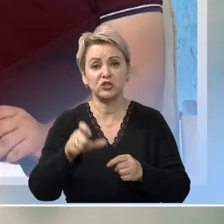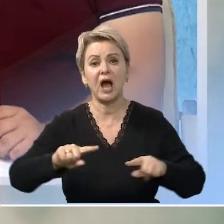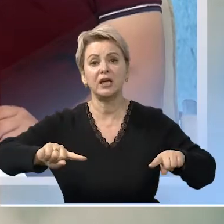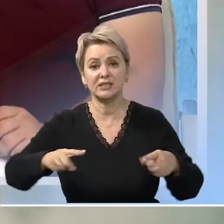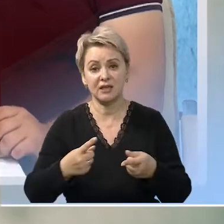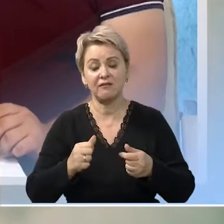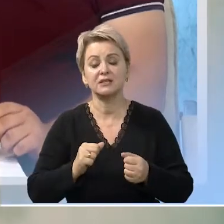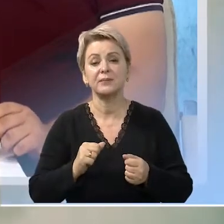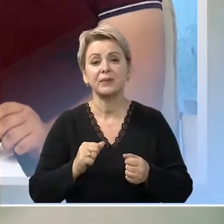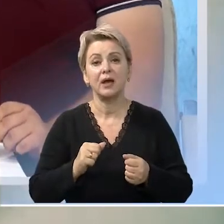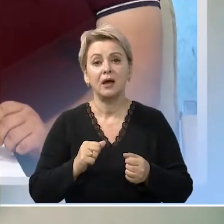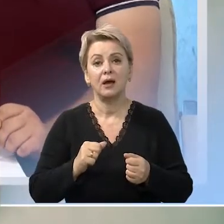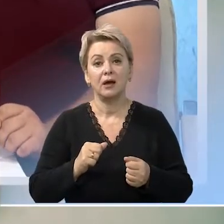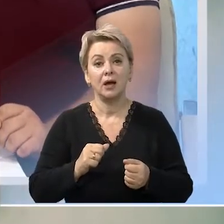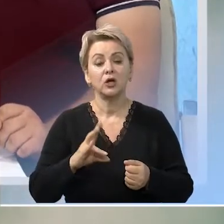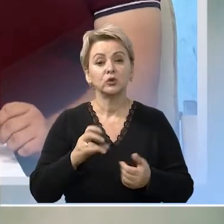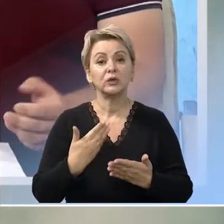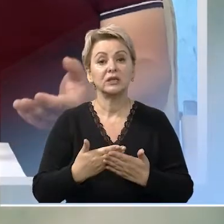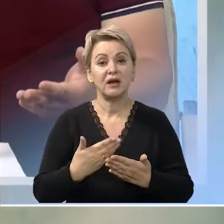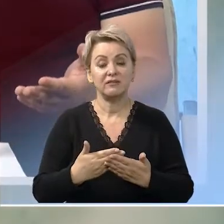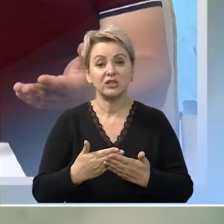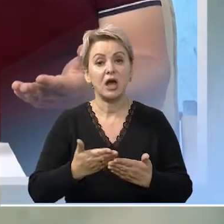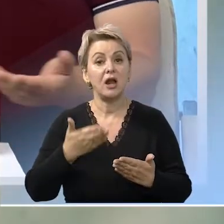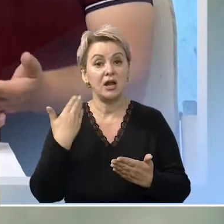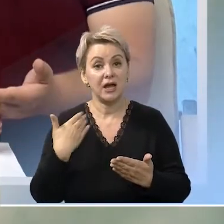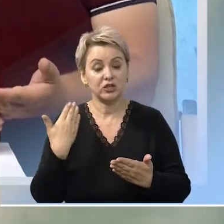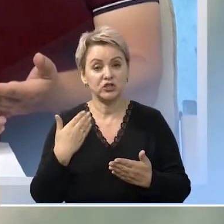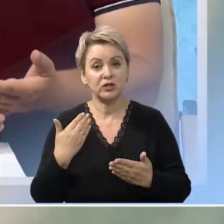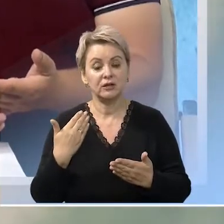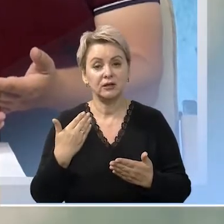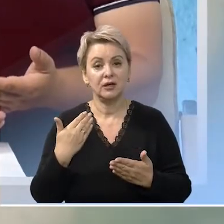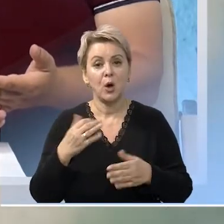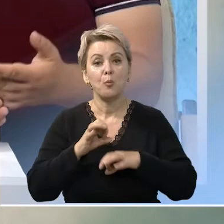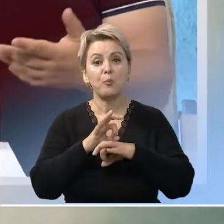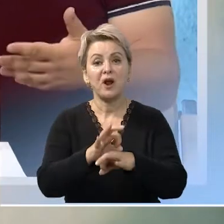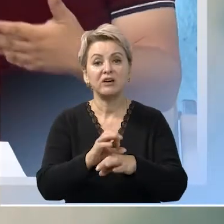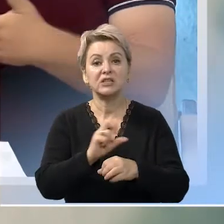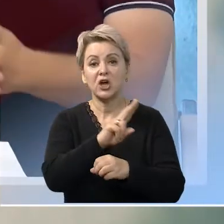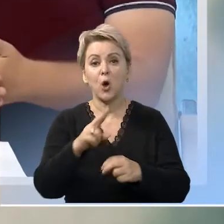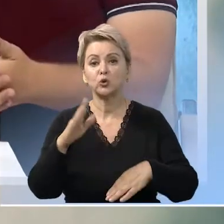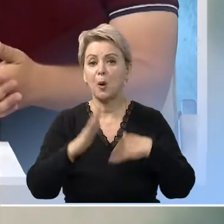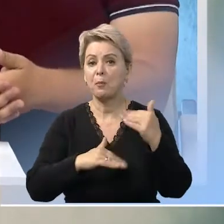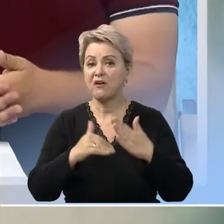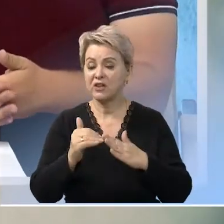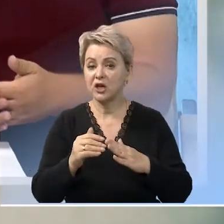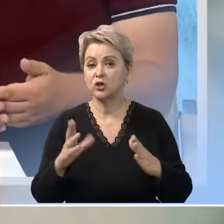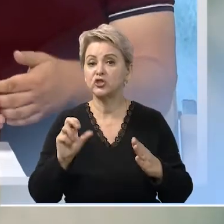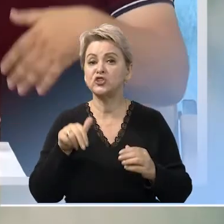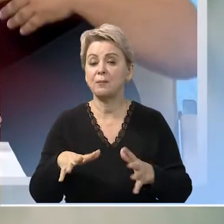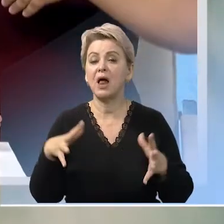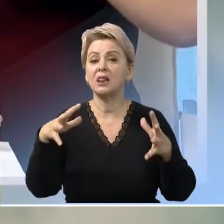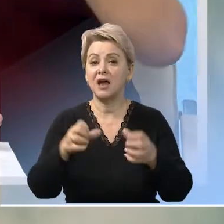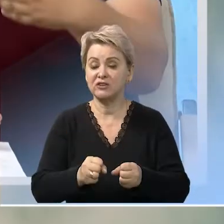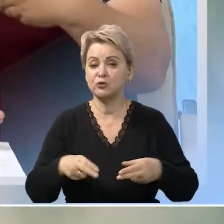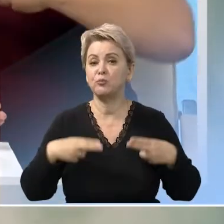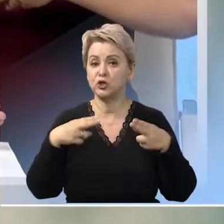и задержать. Угу. Ну и, наверное, легче, наверное, все-таки проводить какую-то профилактику, чем уже